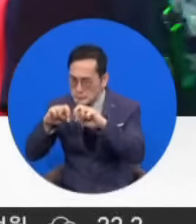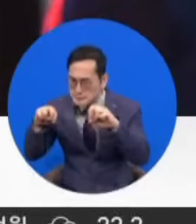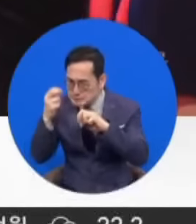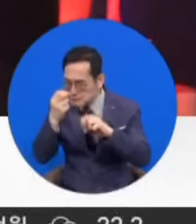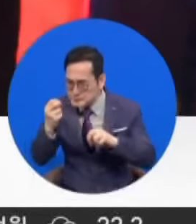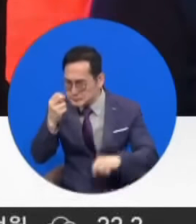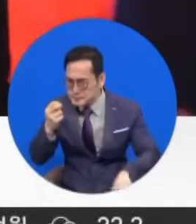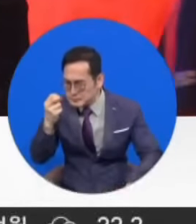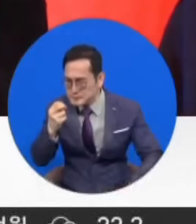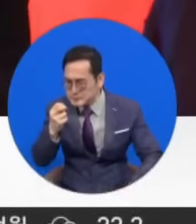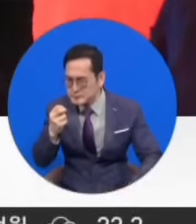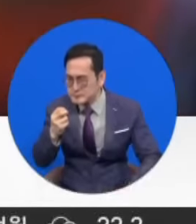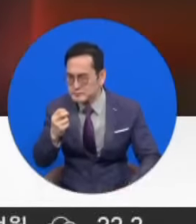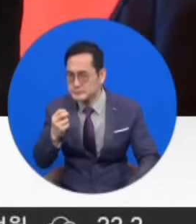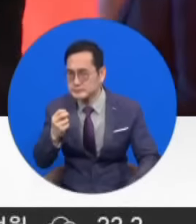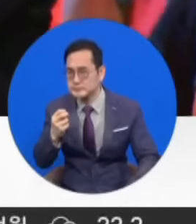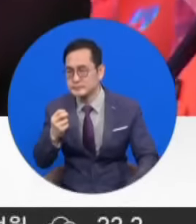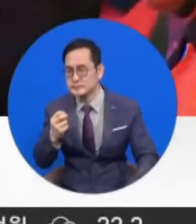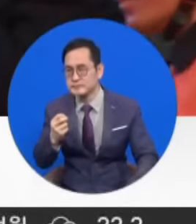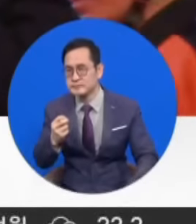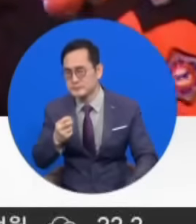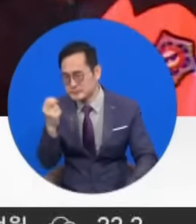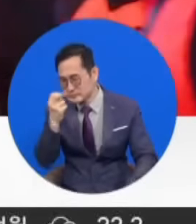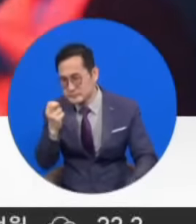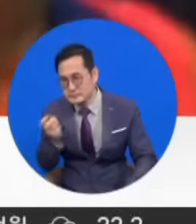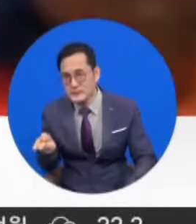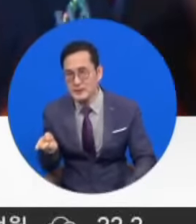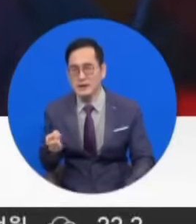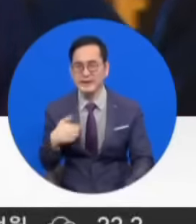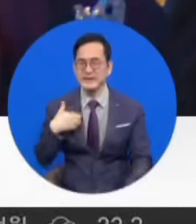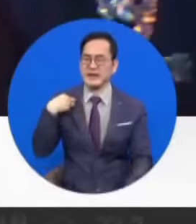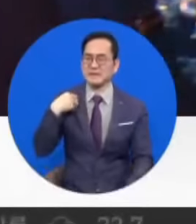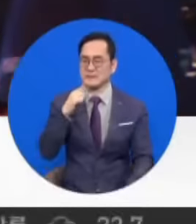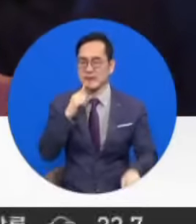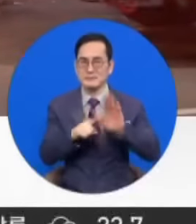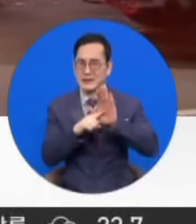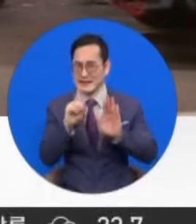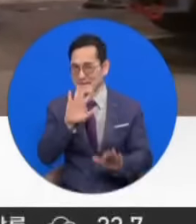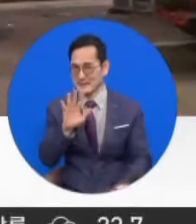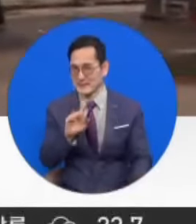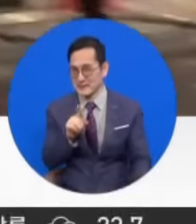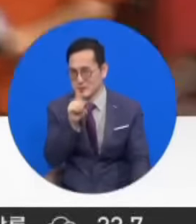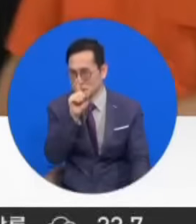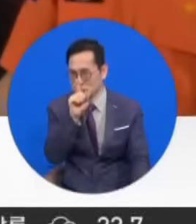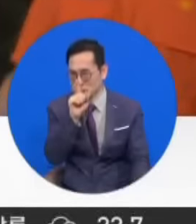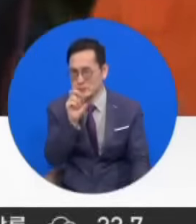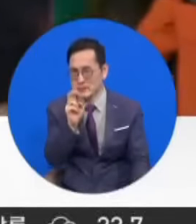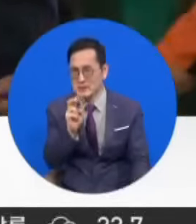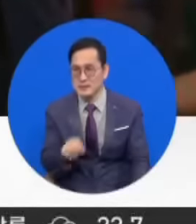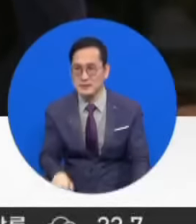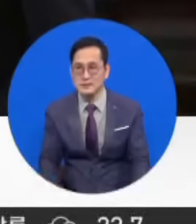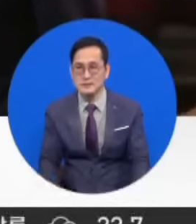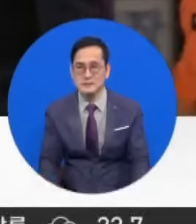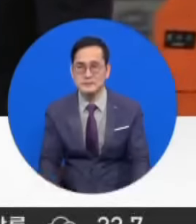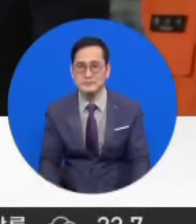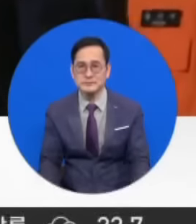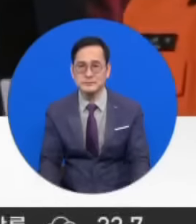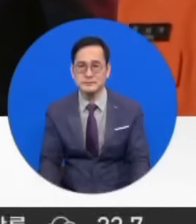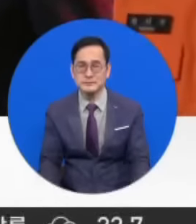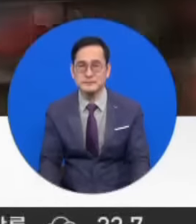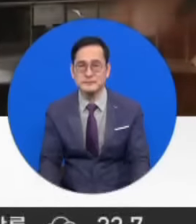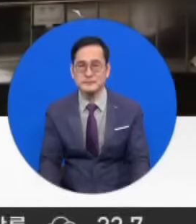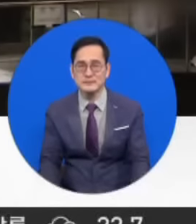소재를 하는 데 있어서 굉장히 어려운 문제가 있는데 지금 제가 볼 때는 약간 상당히 전향적으로 좀 가고 있는 추세다 이렇게 봅니다.